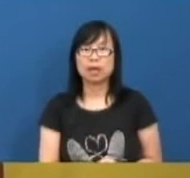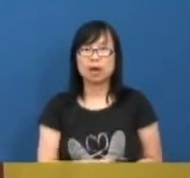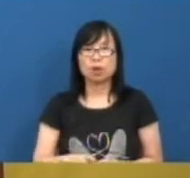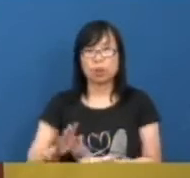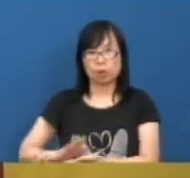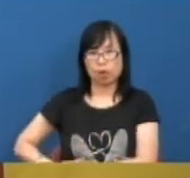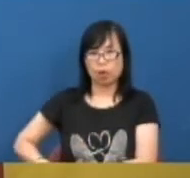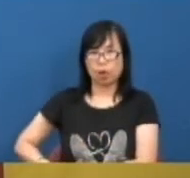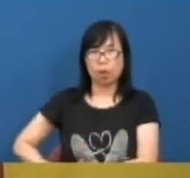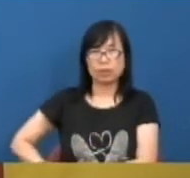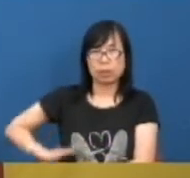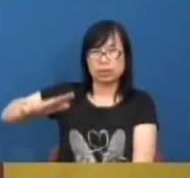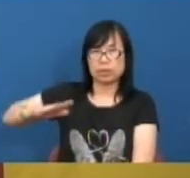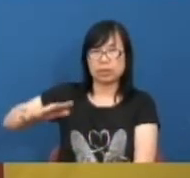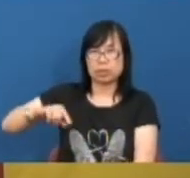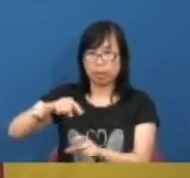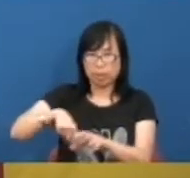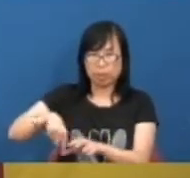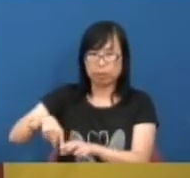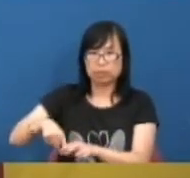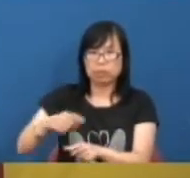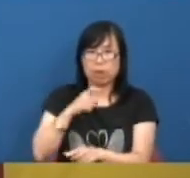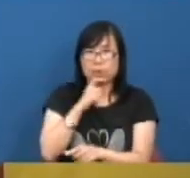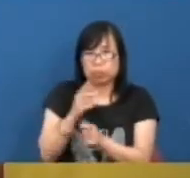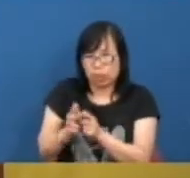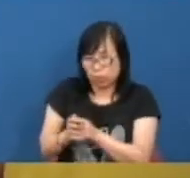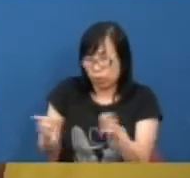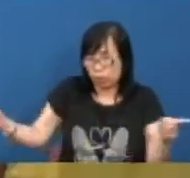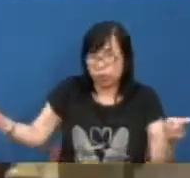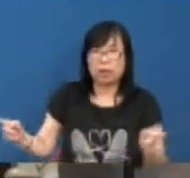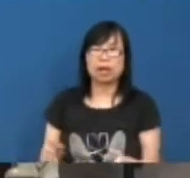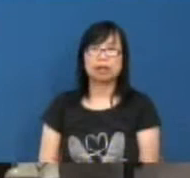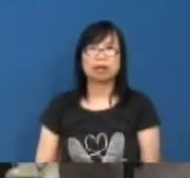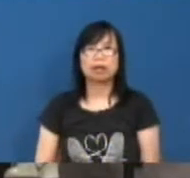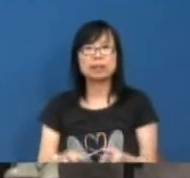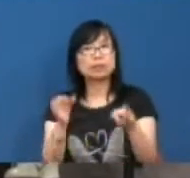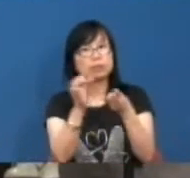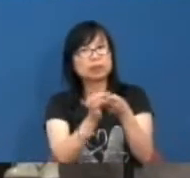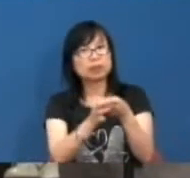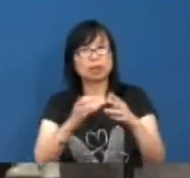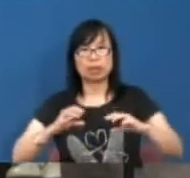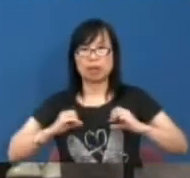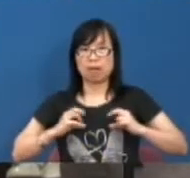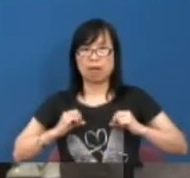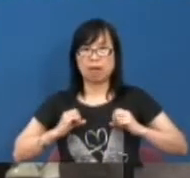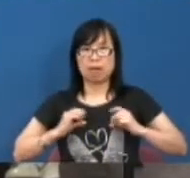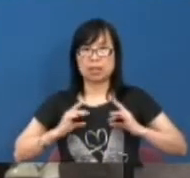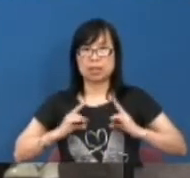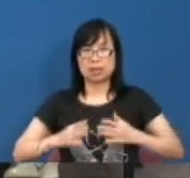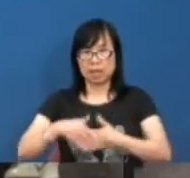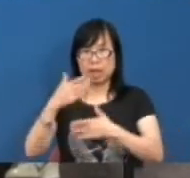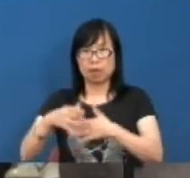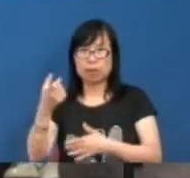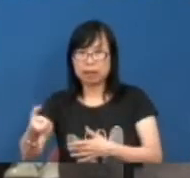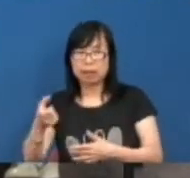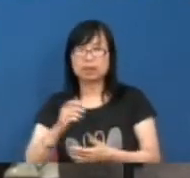個懸殊都有幾大嘅，即係你睇到公屋居屋當然嗰個價錢同私樓有一定的距離，咁你亦